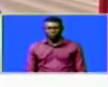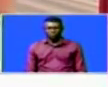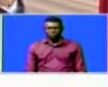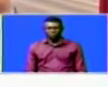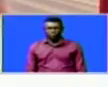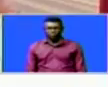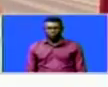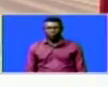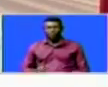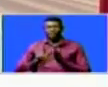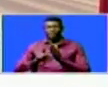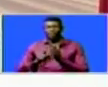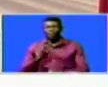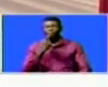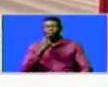Wacha moto